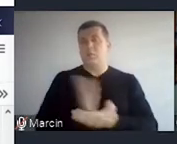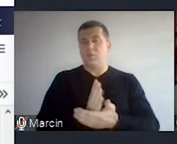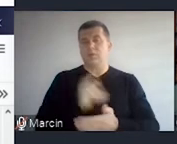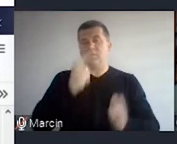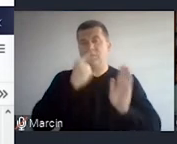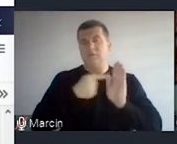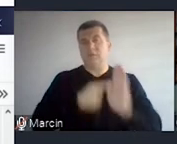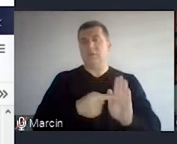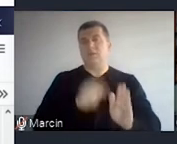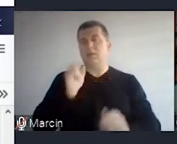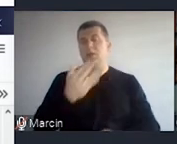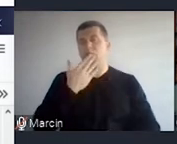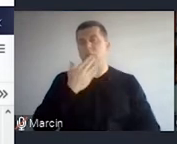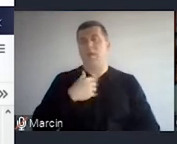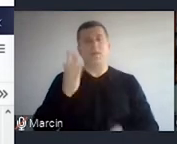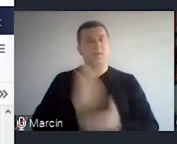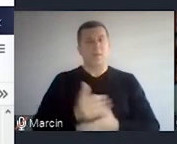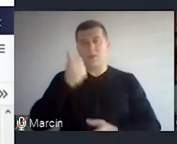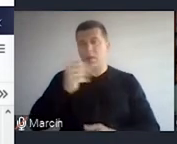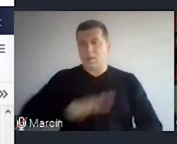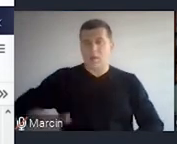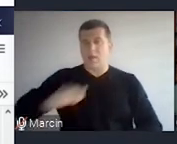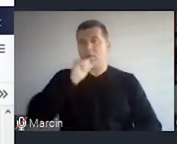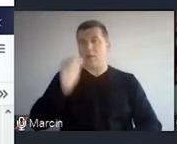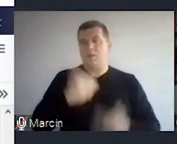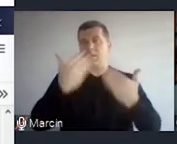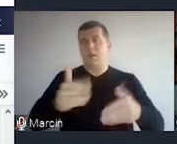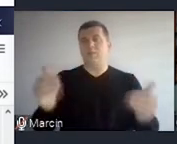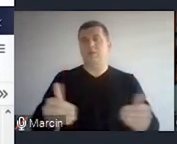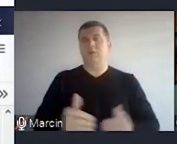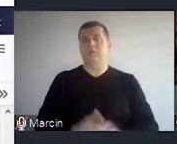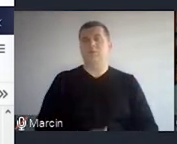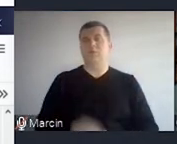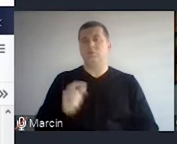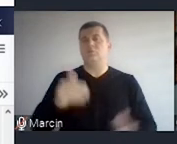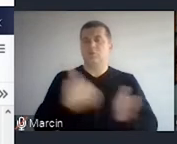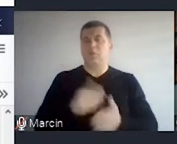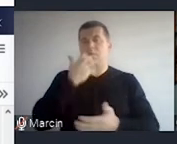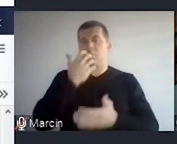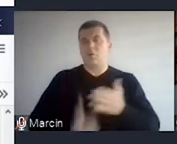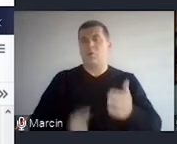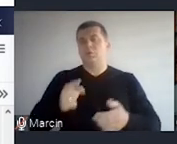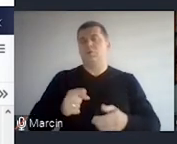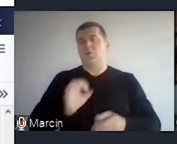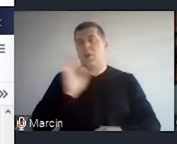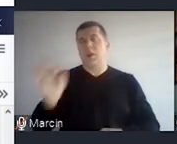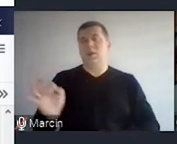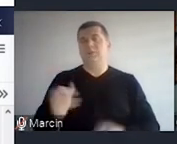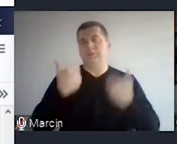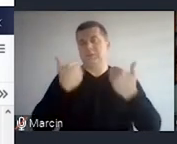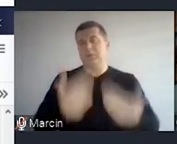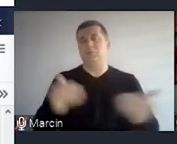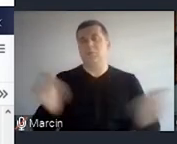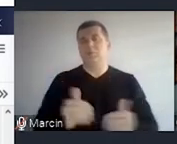wskaźnika, a tak jak mówię, jesteśmy jedynym regionem w Europie, który to umożliwia, to należałoby wykorzystać takie uprawnienie, bo ono daje